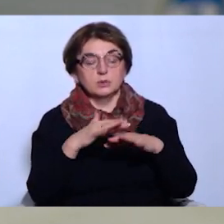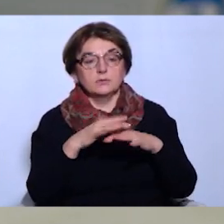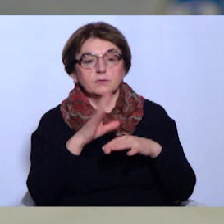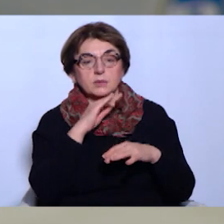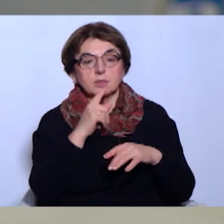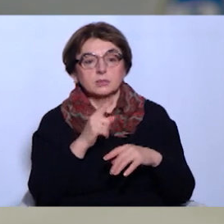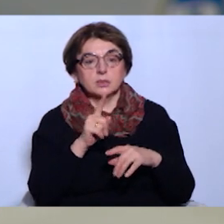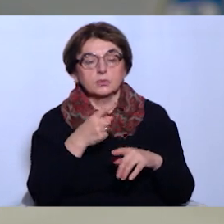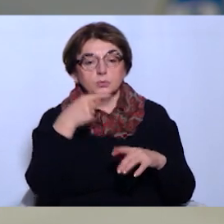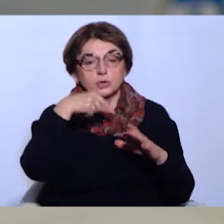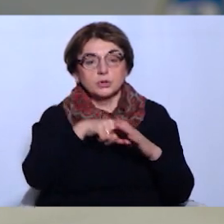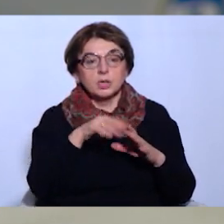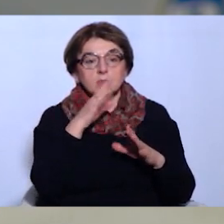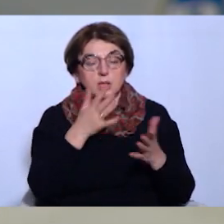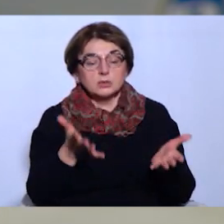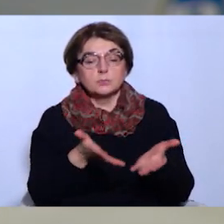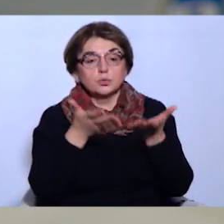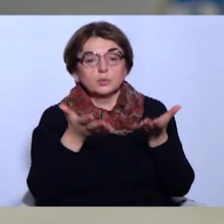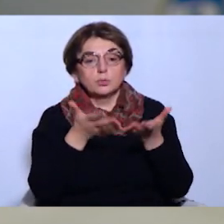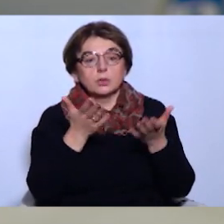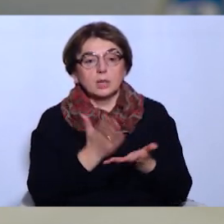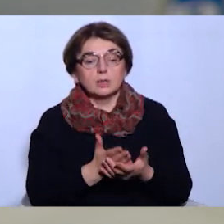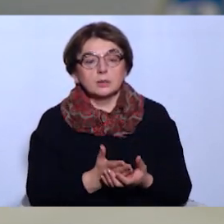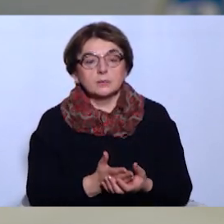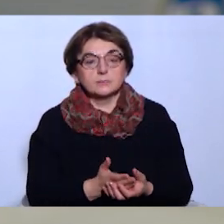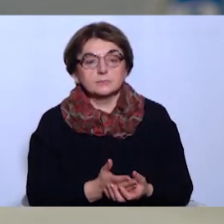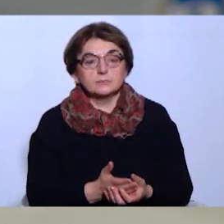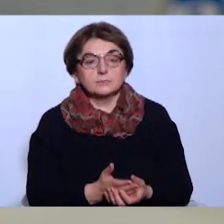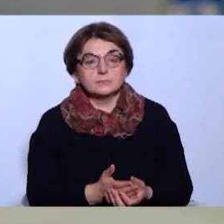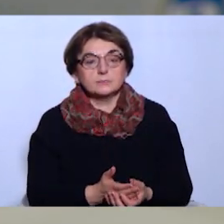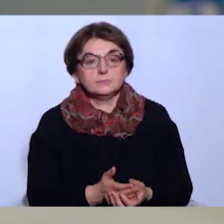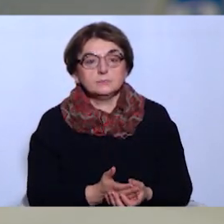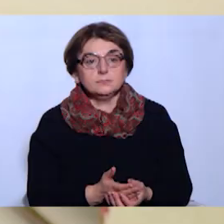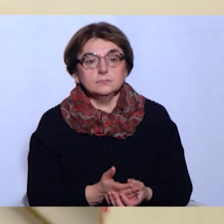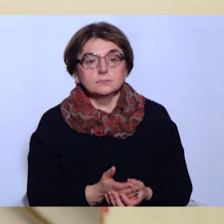ტივტივებს წყალზე, რადგან ცხადია, რომ ის წყალზე მსუბუქია.